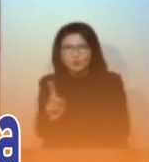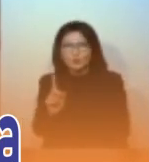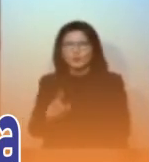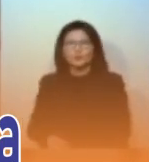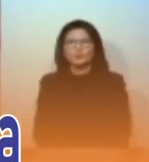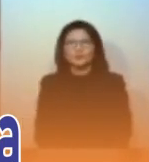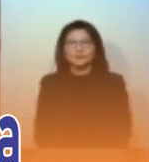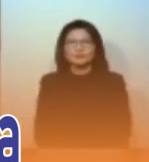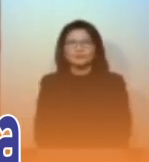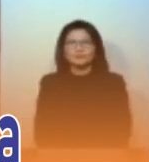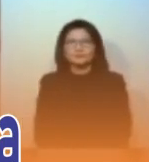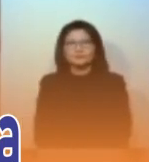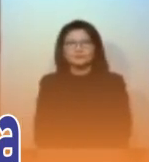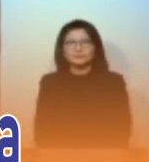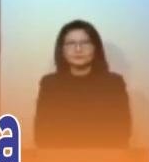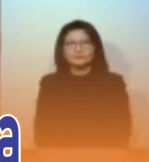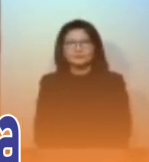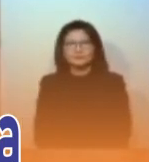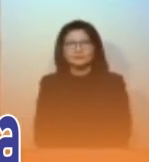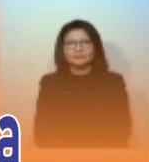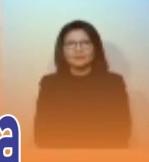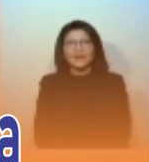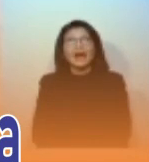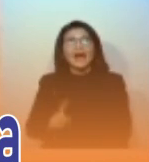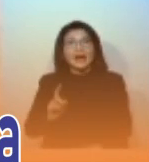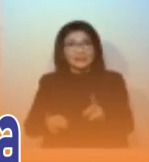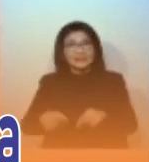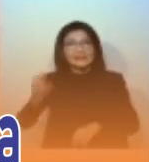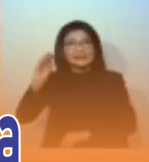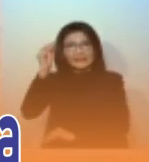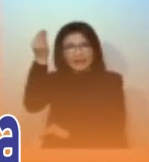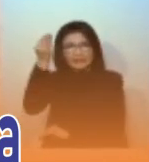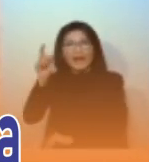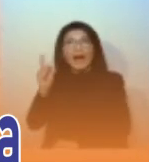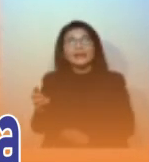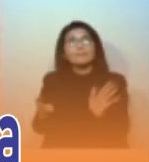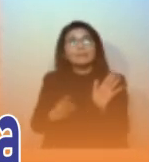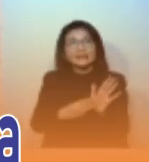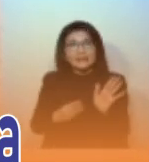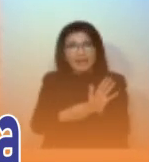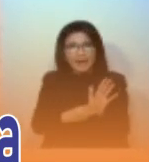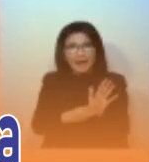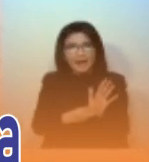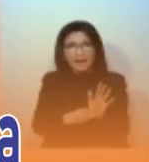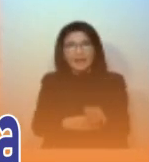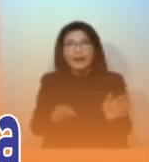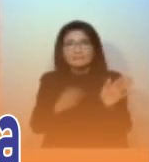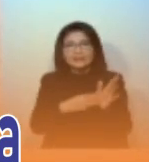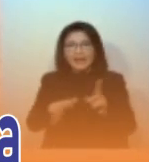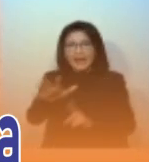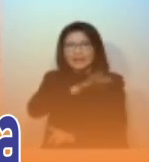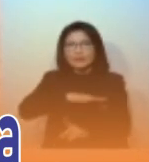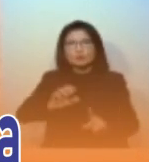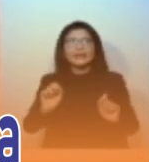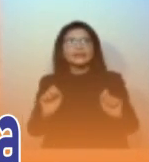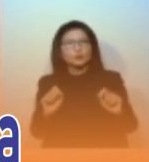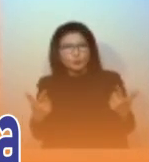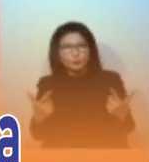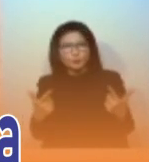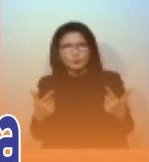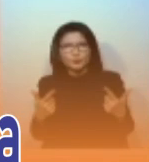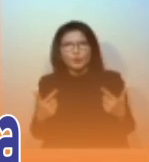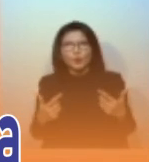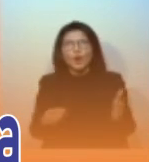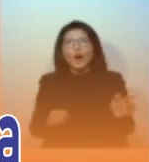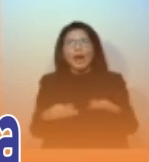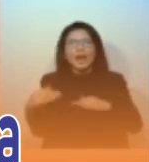1. Jadi, ketika di Jakarta menghadapi masalah, maka masalah lingkungan hidup, masalah